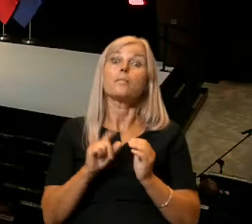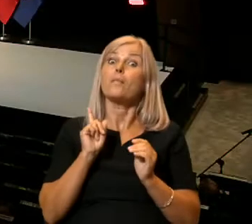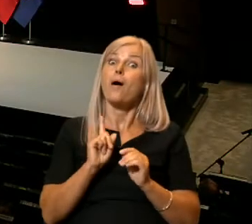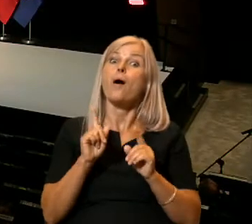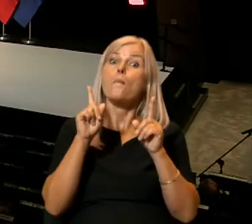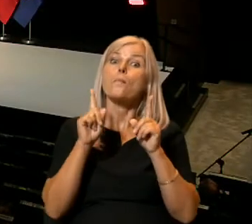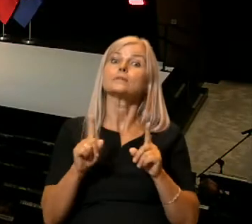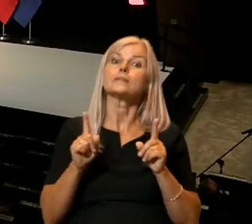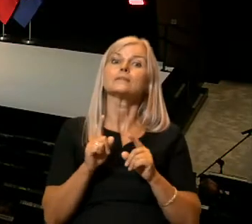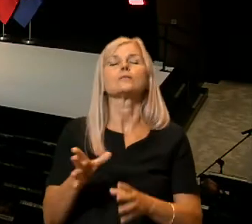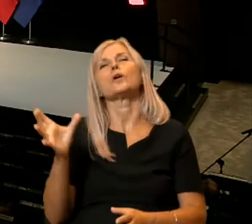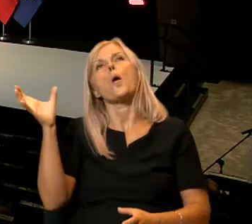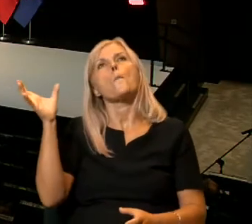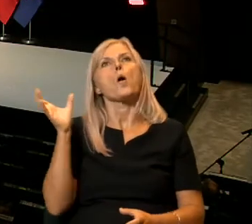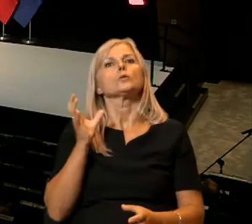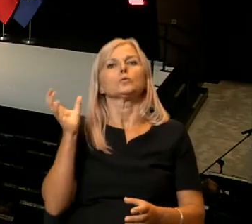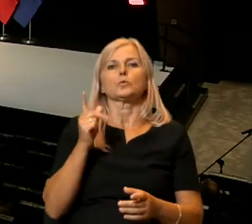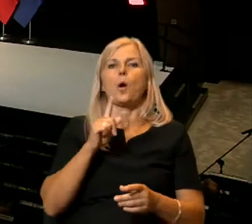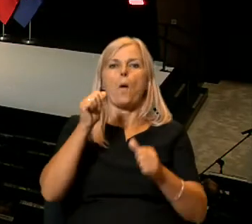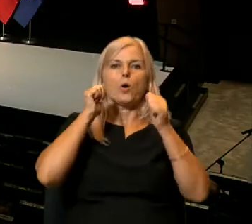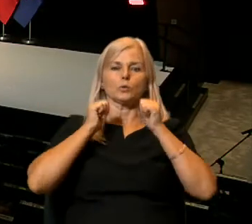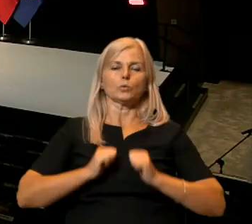w muzyce nie chodzi o posłuszeństwo, ponieważ